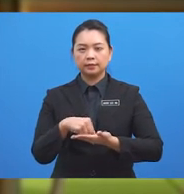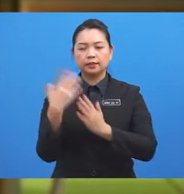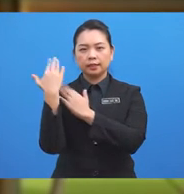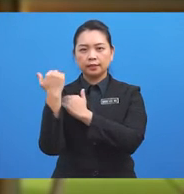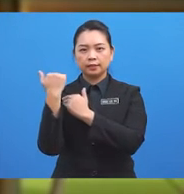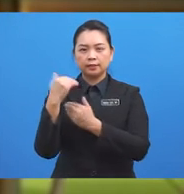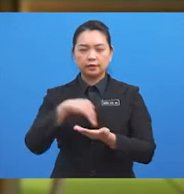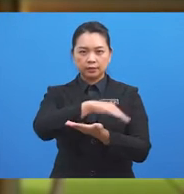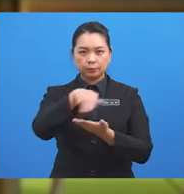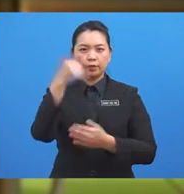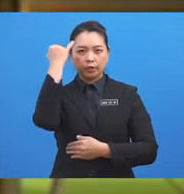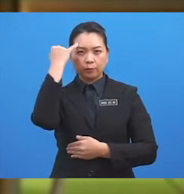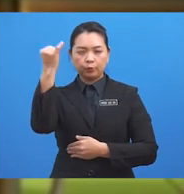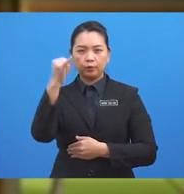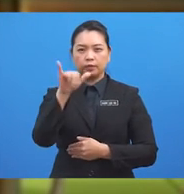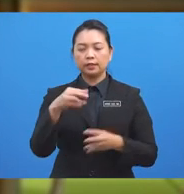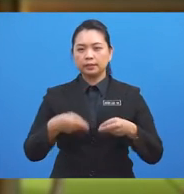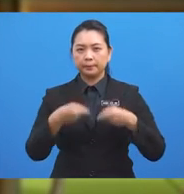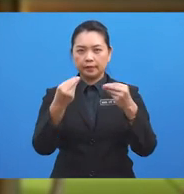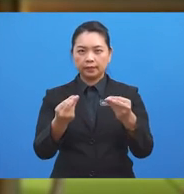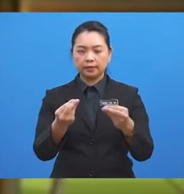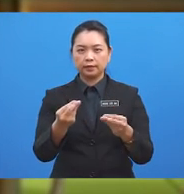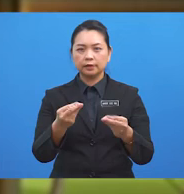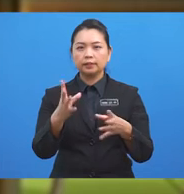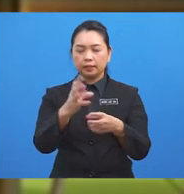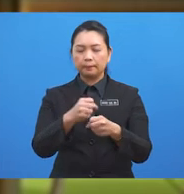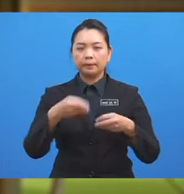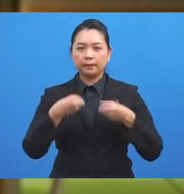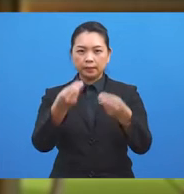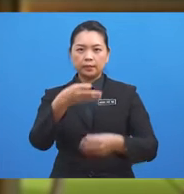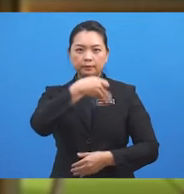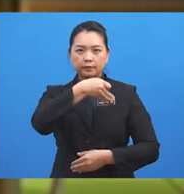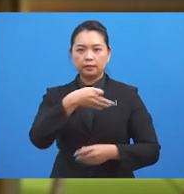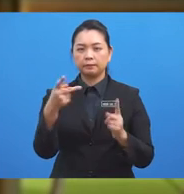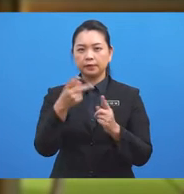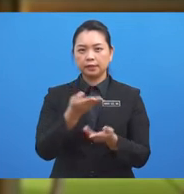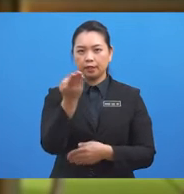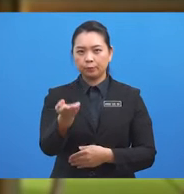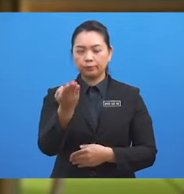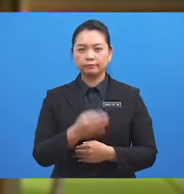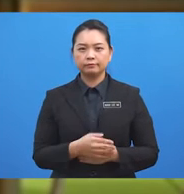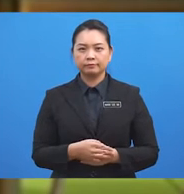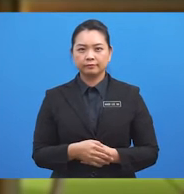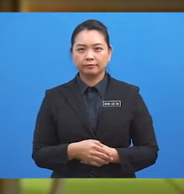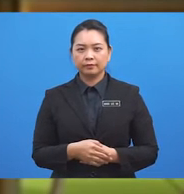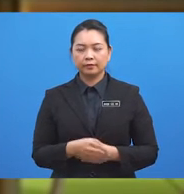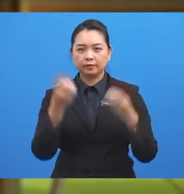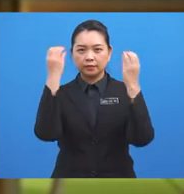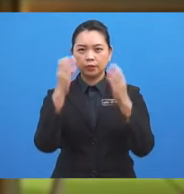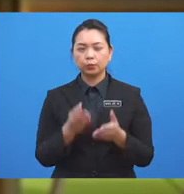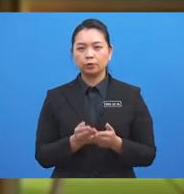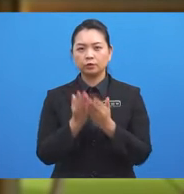Semoga segala ilmu yang disampaikan dapat memberi manfaat kepada kamu.